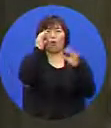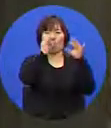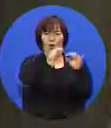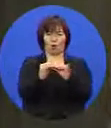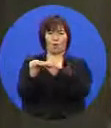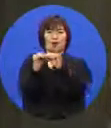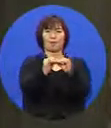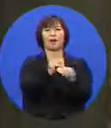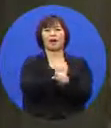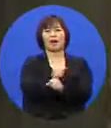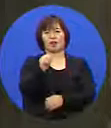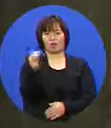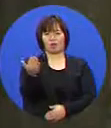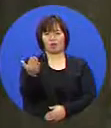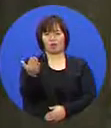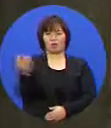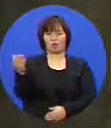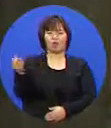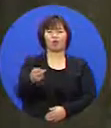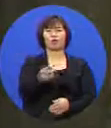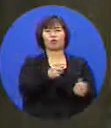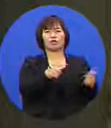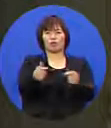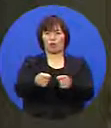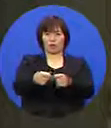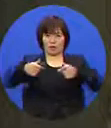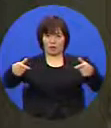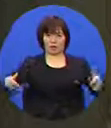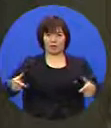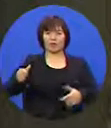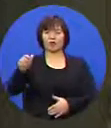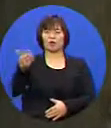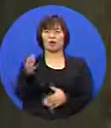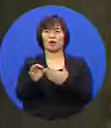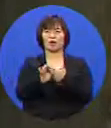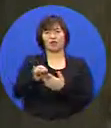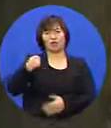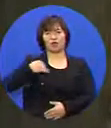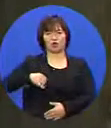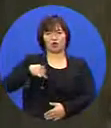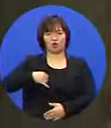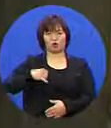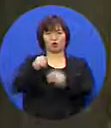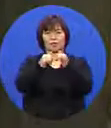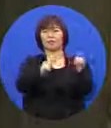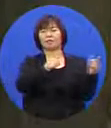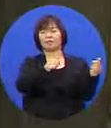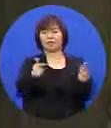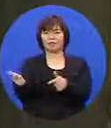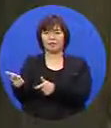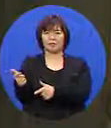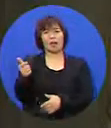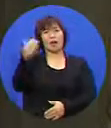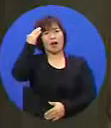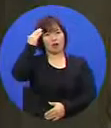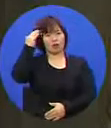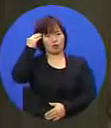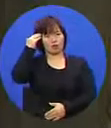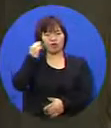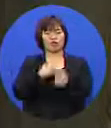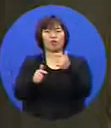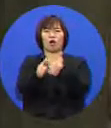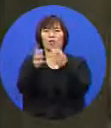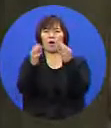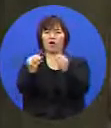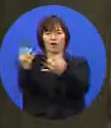하게 되고, 이런 것들이 확산이 돼서 중국 분들이 한국을 더